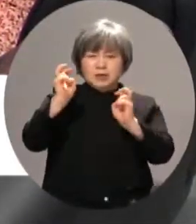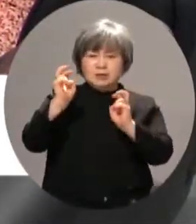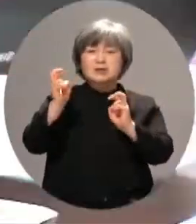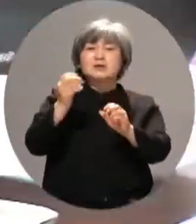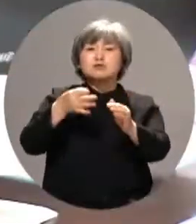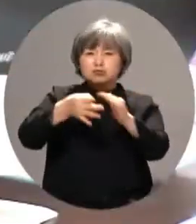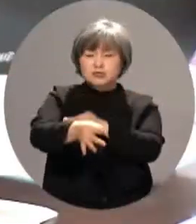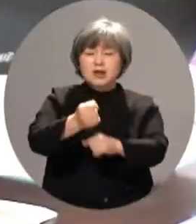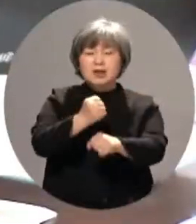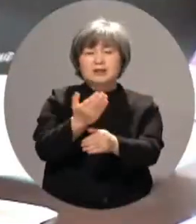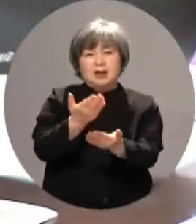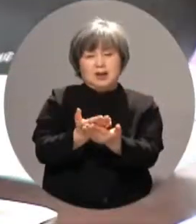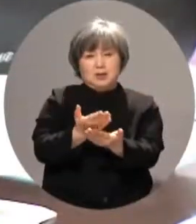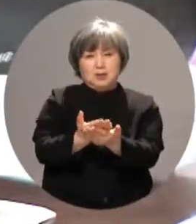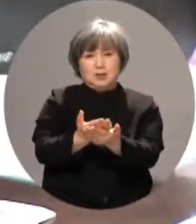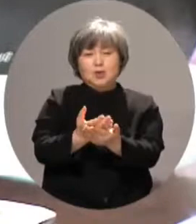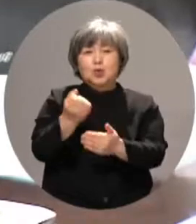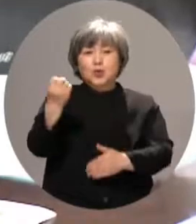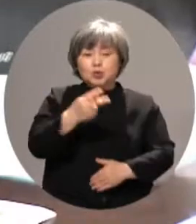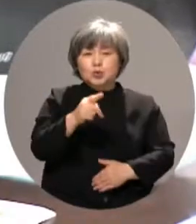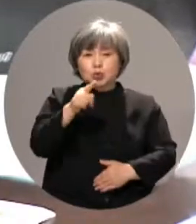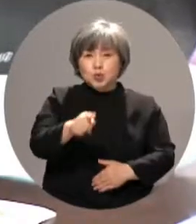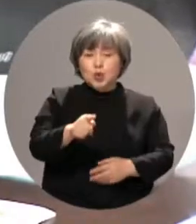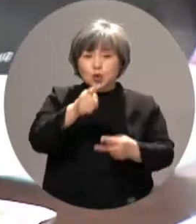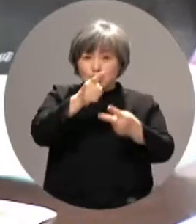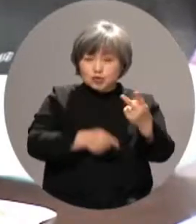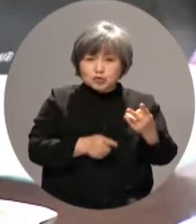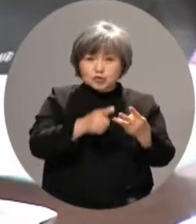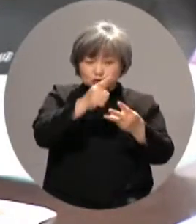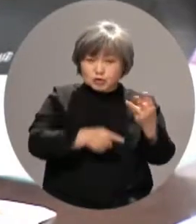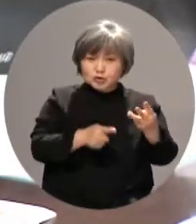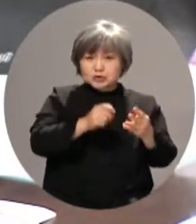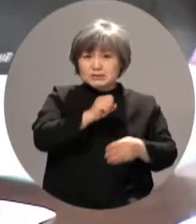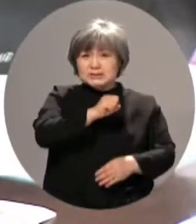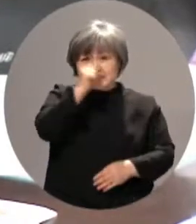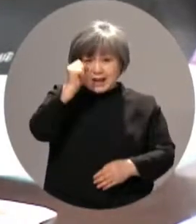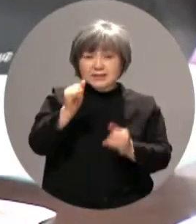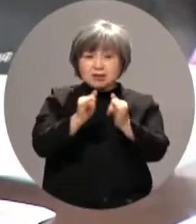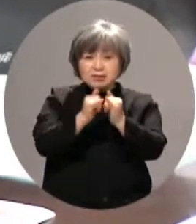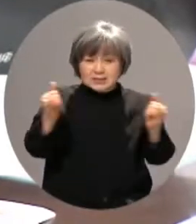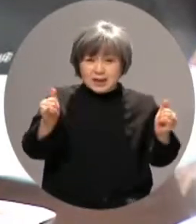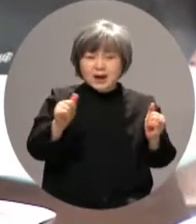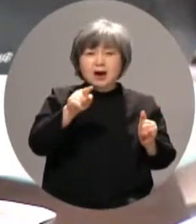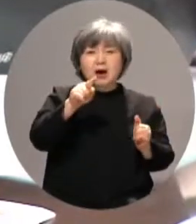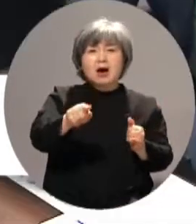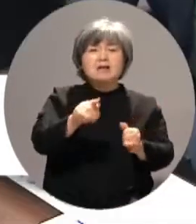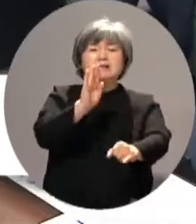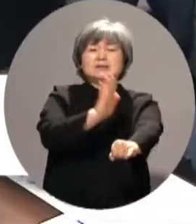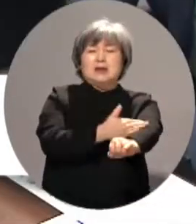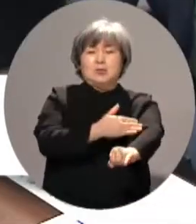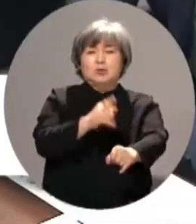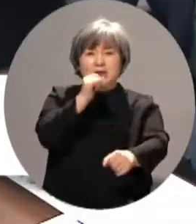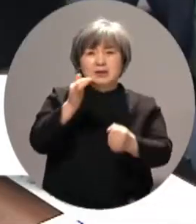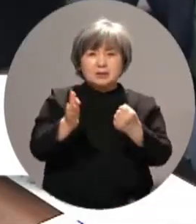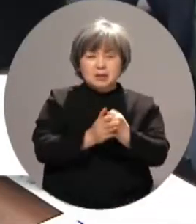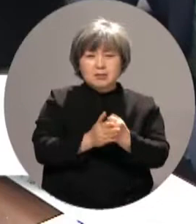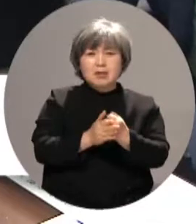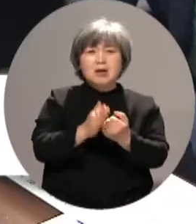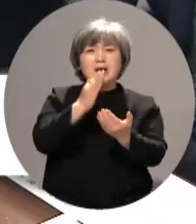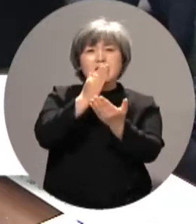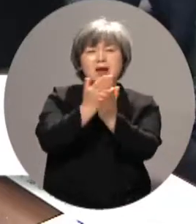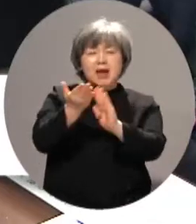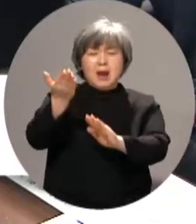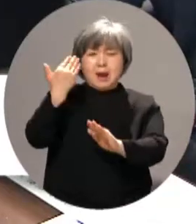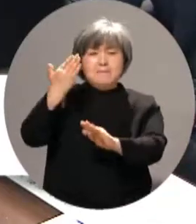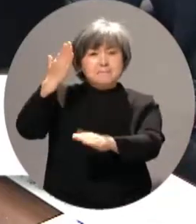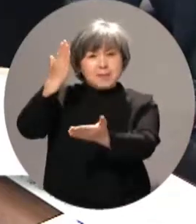한다고 밝혔습니다. 또한 윤석열 당선자의 공약인 새만금 메가시티는 허황된 주장이라며 도울경 메가시티와는